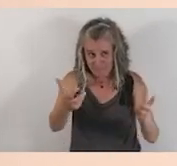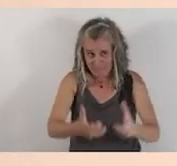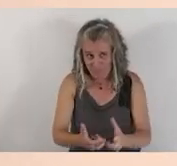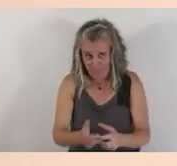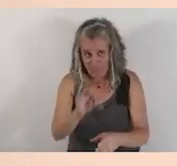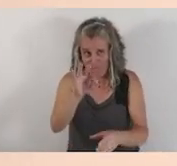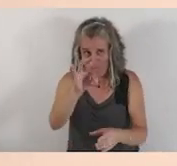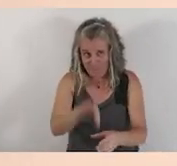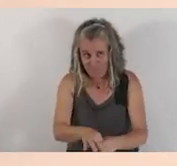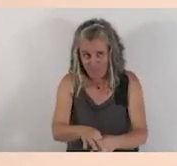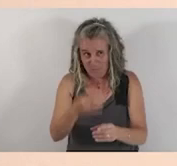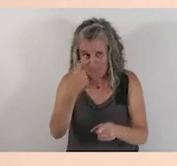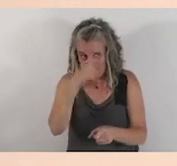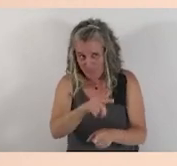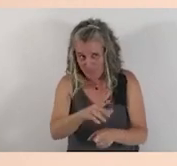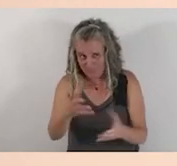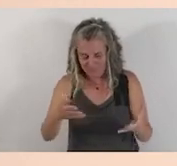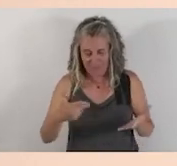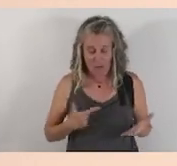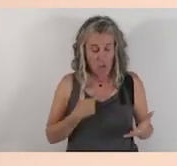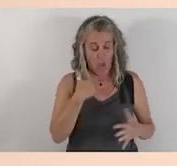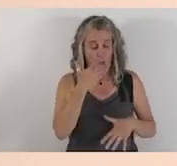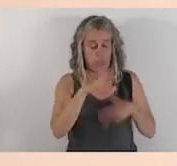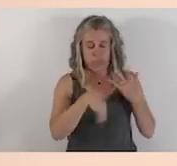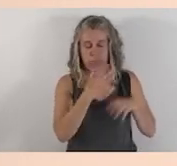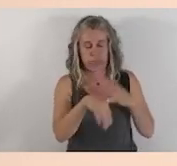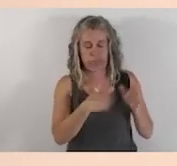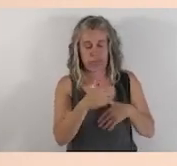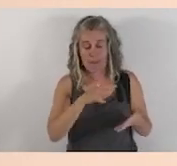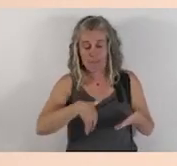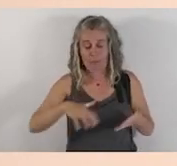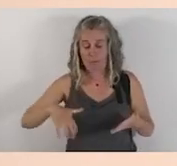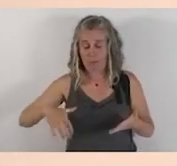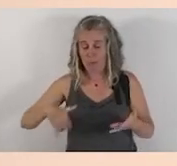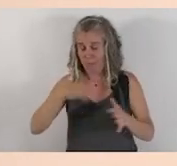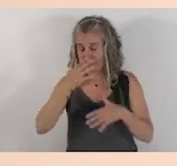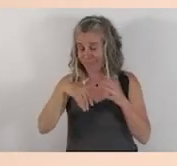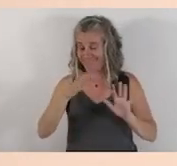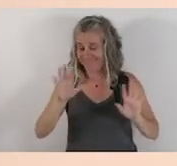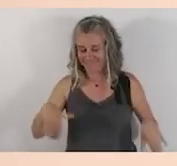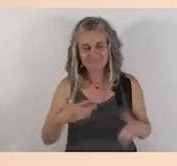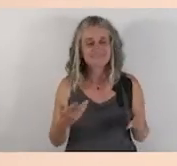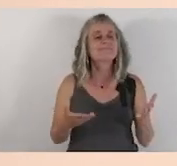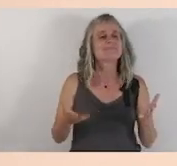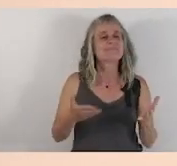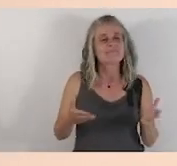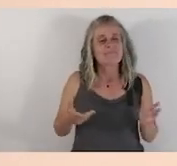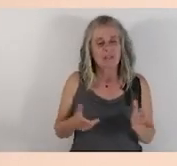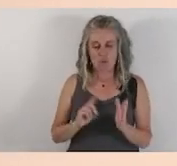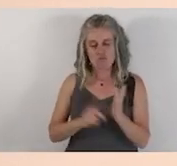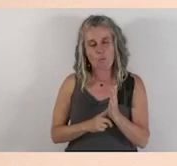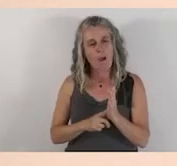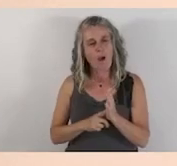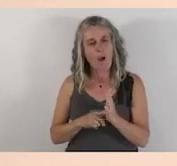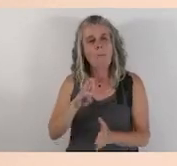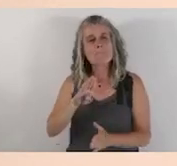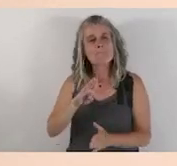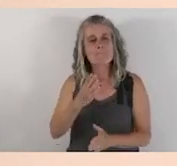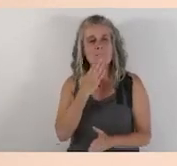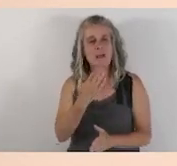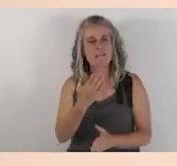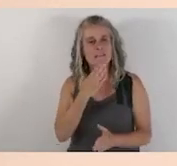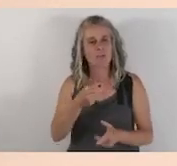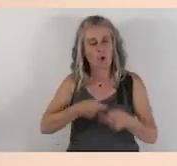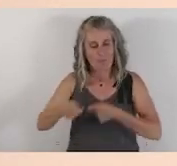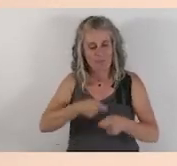pardon de me mélanger à chaque fois les pédales avec mes différents rapports. De la rétrocession par la ville de Marseille d'un droit au bail commercial au 59 rue de Rome dans le